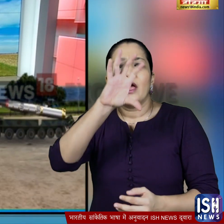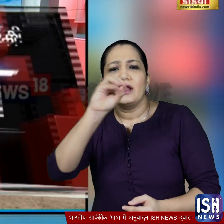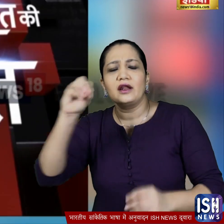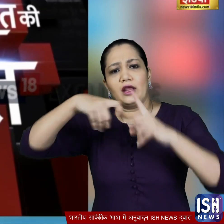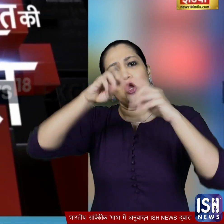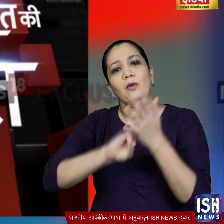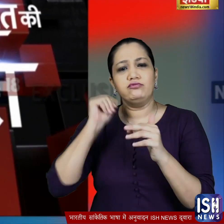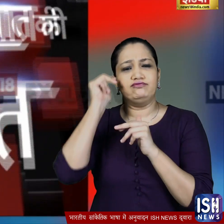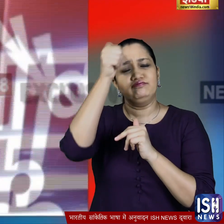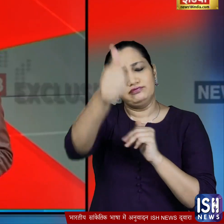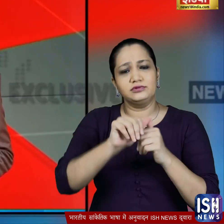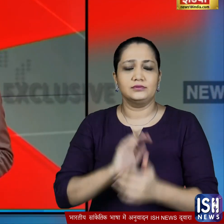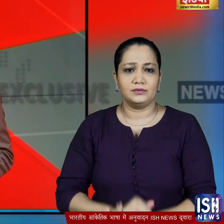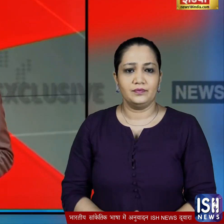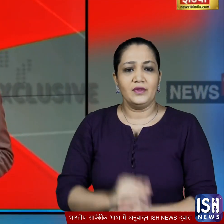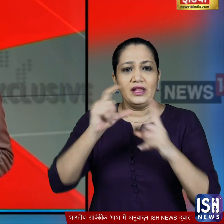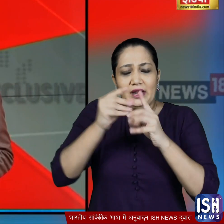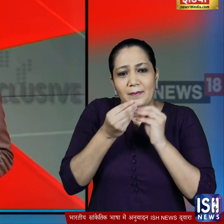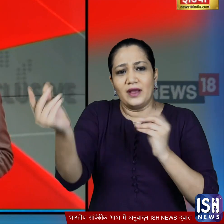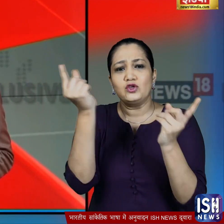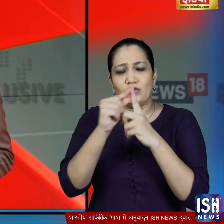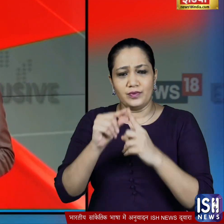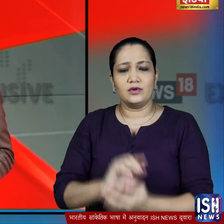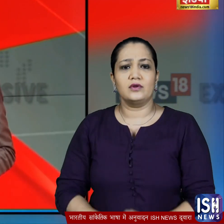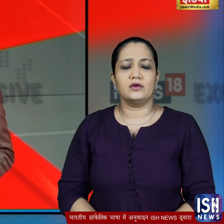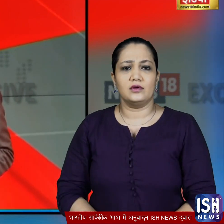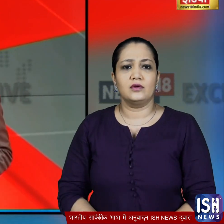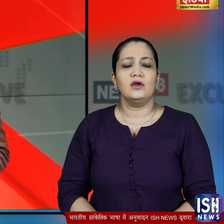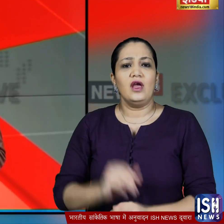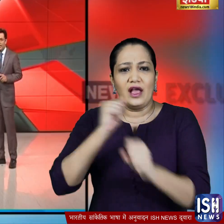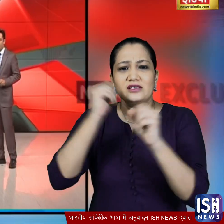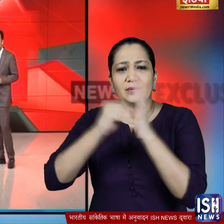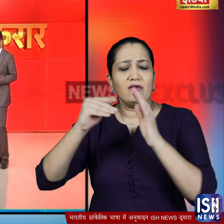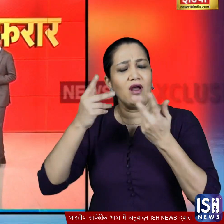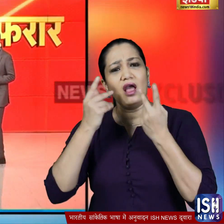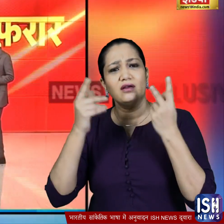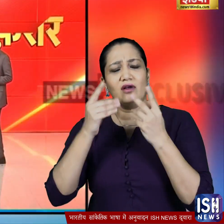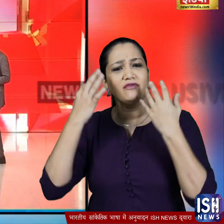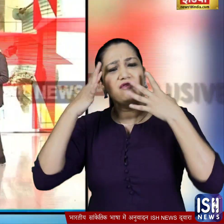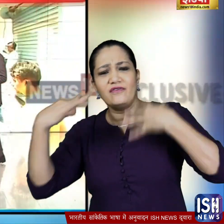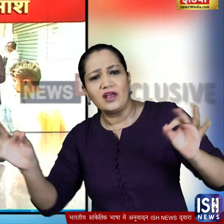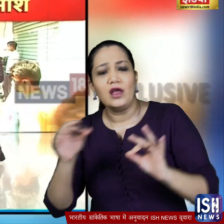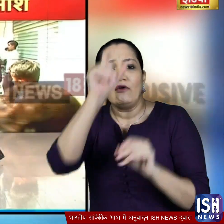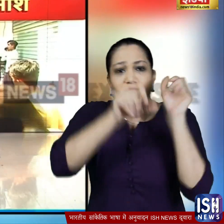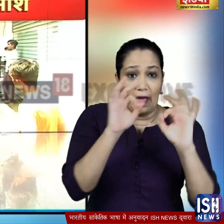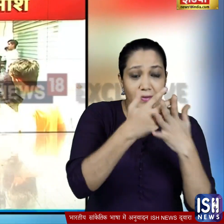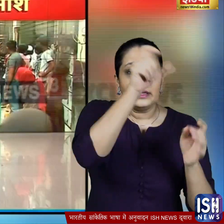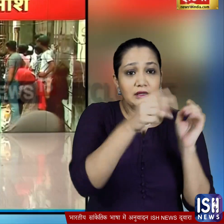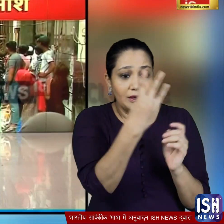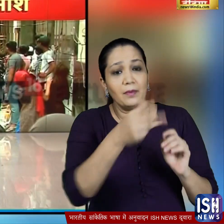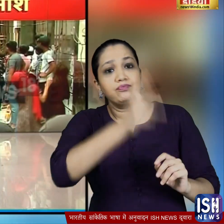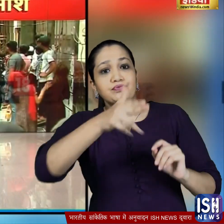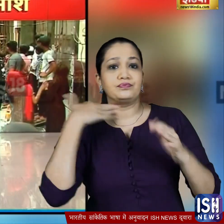मार कर सकती थी। दिल्ली के पास उत्तर प्रदेश के गाजियाबाद में कुछ बेखौफ बदमाशों ने एक ही परिवार के 3 लोगों को हमेशा के लिए सुला